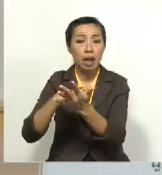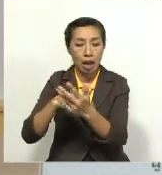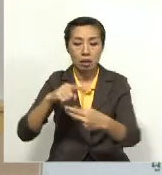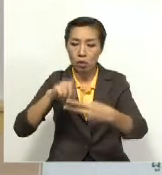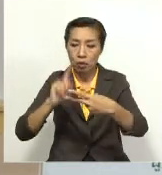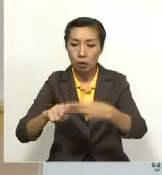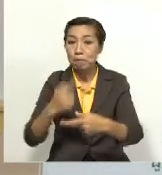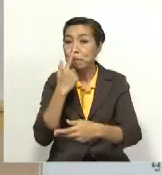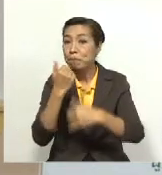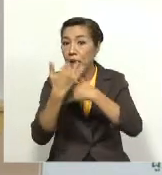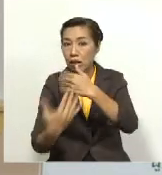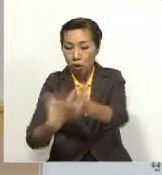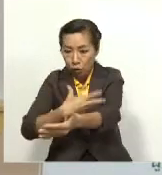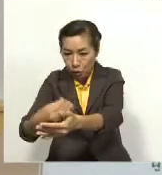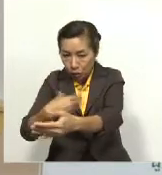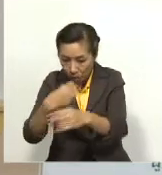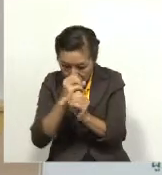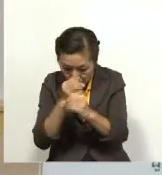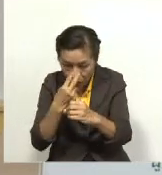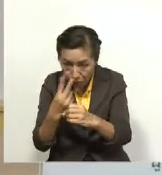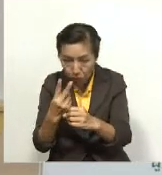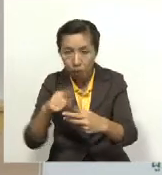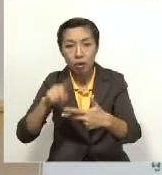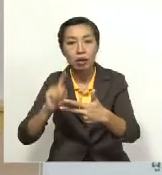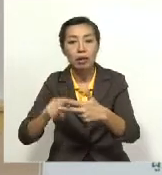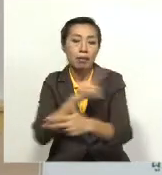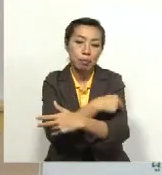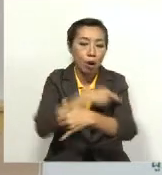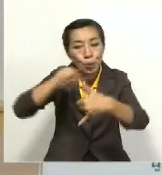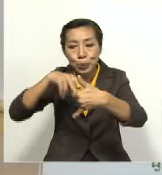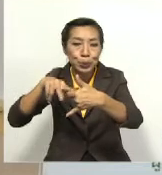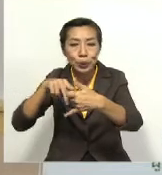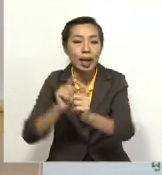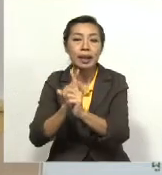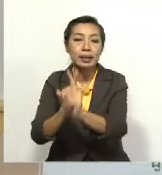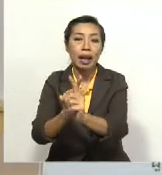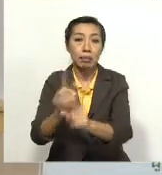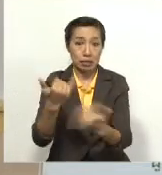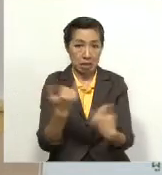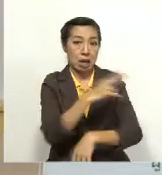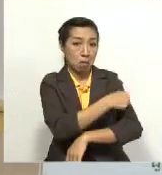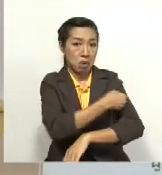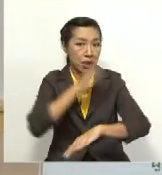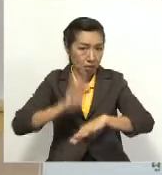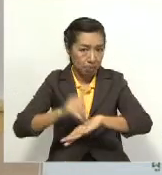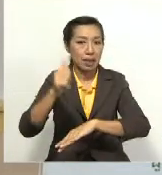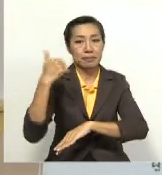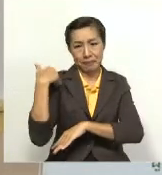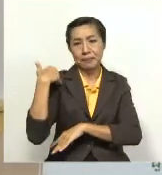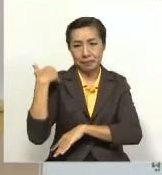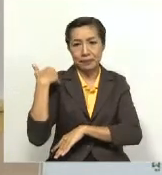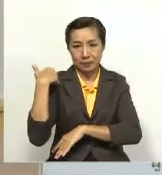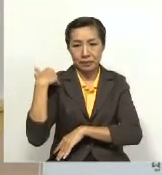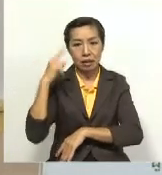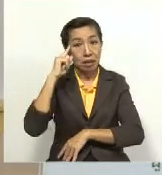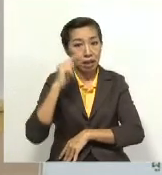เลือดต่างๆนะครับแล้วก็ให้การดูแลรักษาพยาบาลตามขั้นตอนนะครับซึ่งตรงนี้เรามีแพทย์ผู้เชี่ยวชาญอยู่ใน